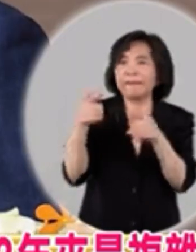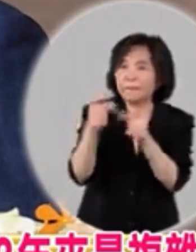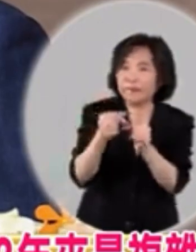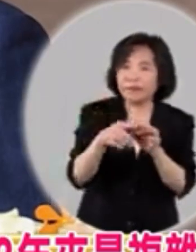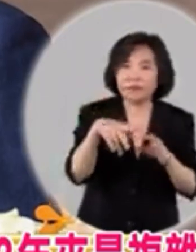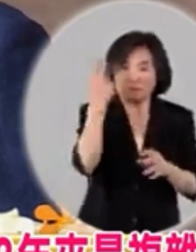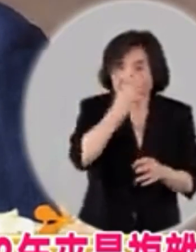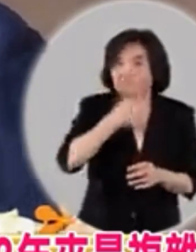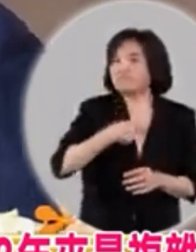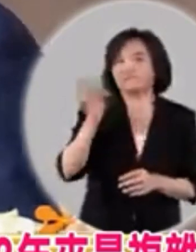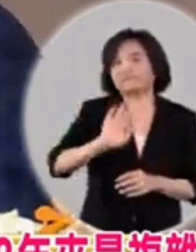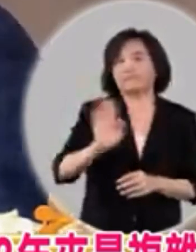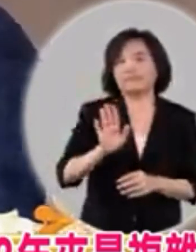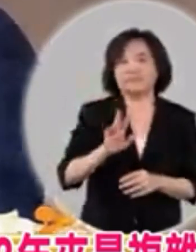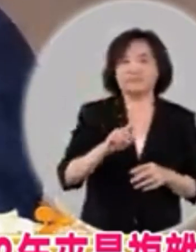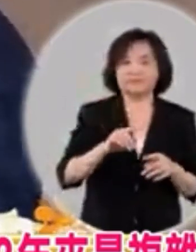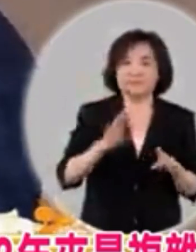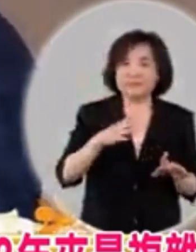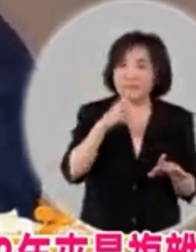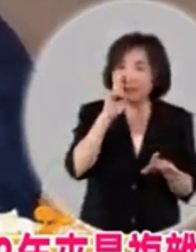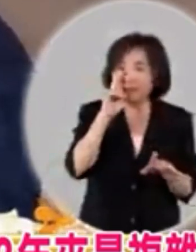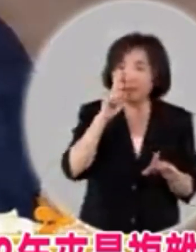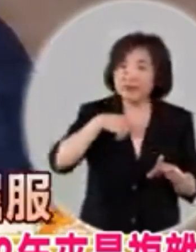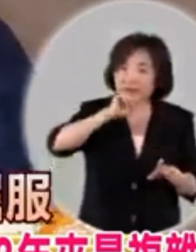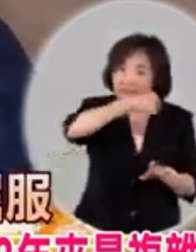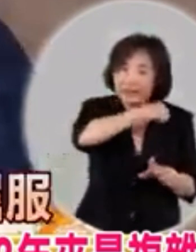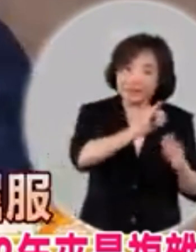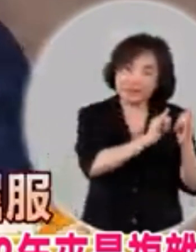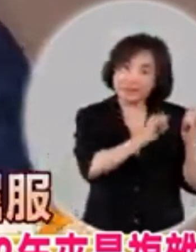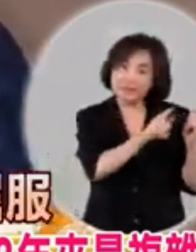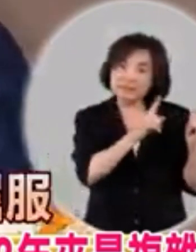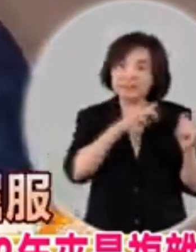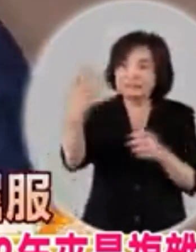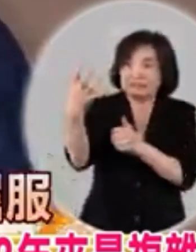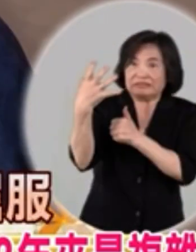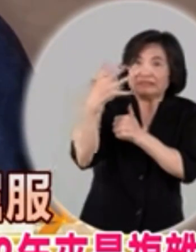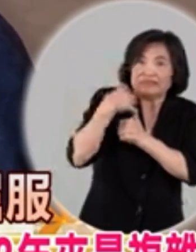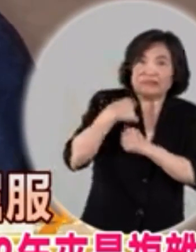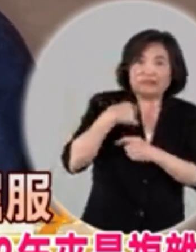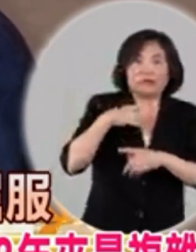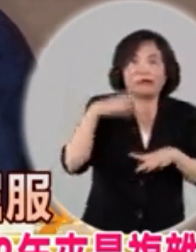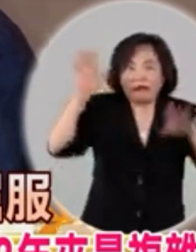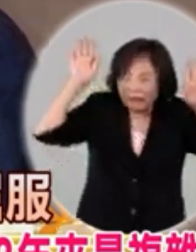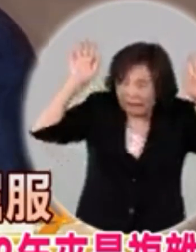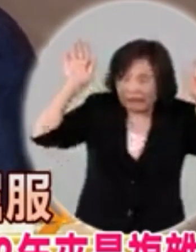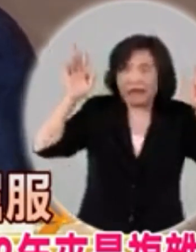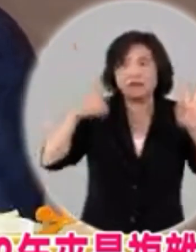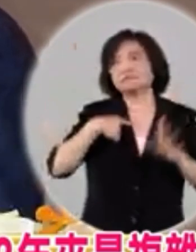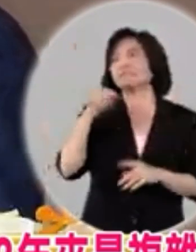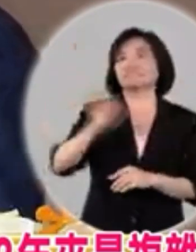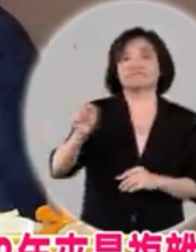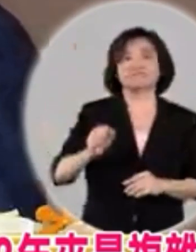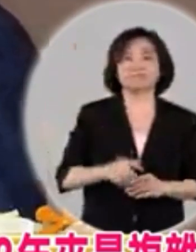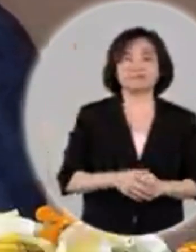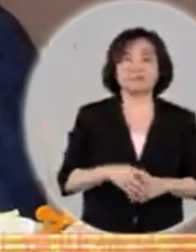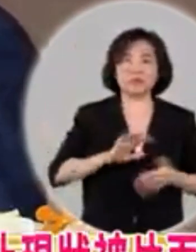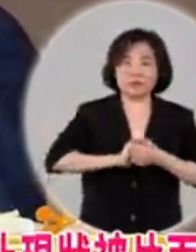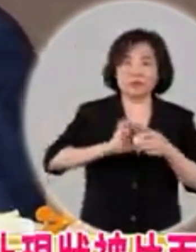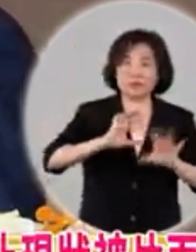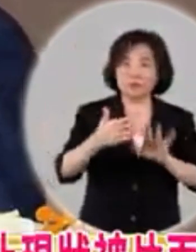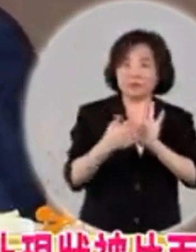绝对不要认为台湾人民会在压力下屈服。我们会持续充实国